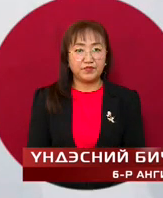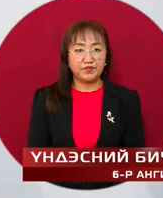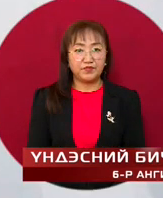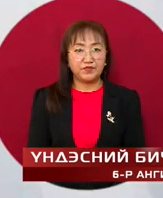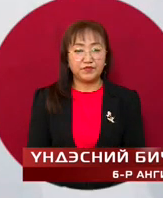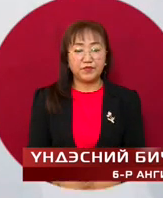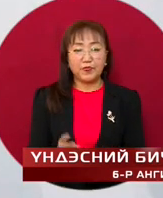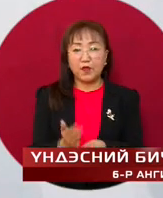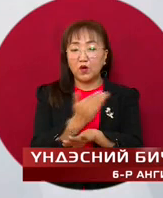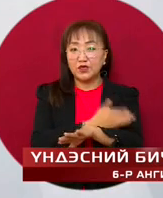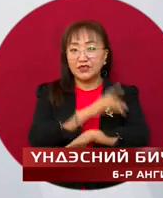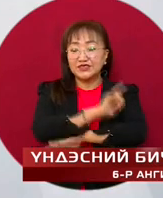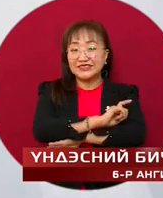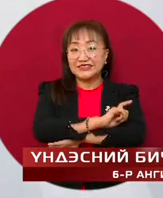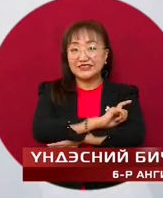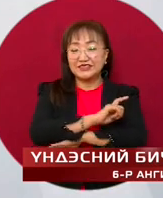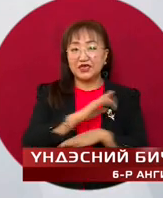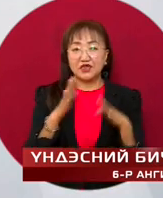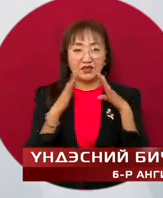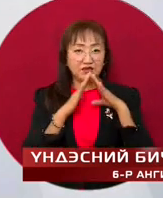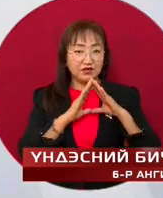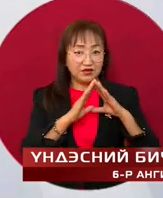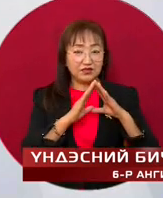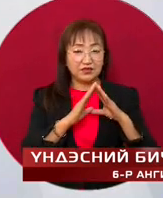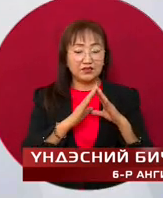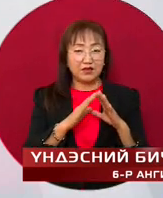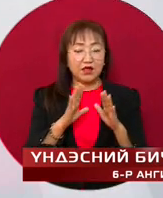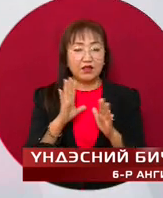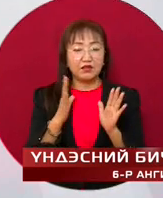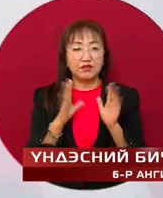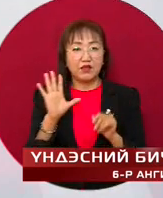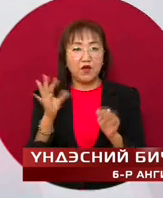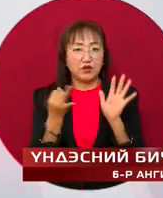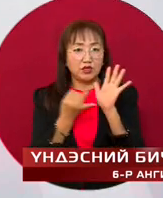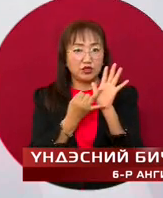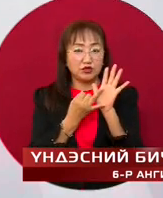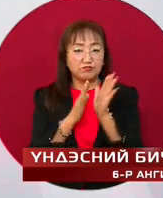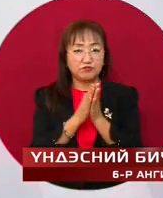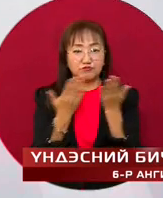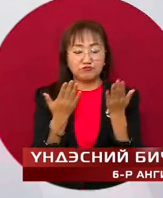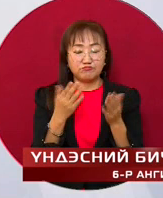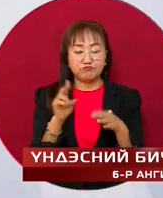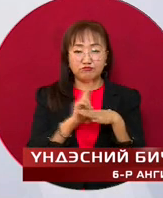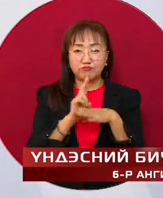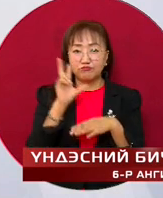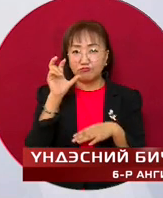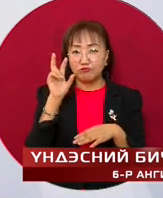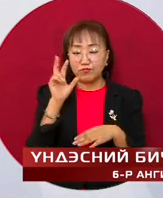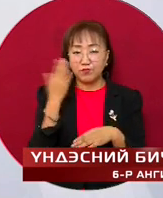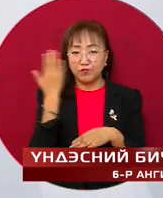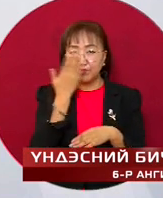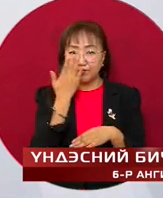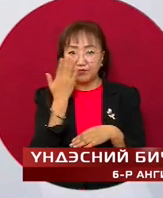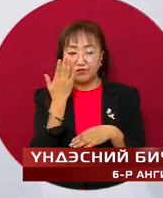За өнгөрсөн хичээлийн гэрийн даалгавар дээр сурах хүчгийн 57 дугаар тал дасгал 3 эхийг уншаад зөв тод уншаад